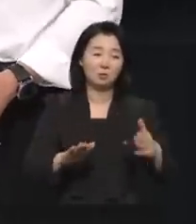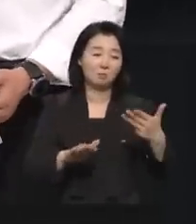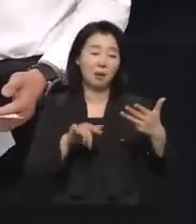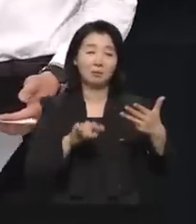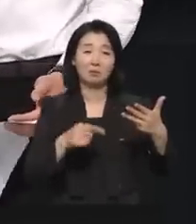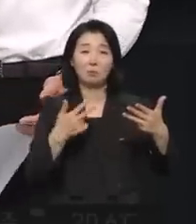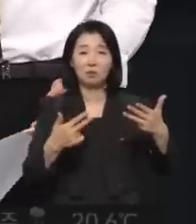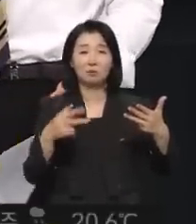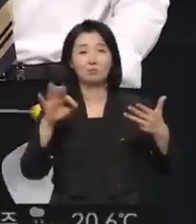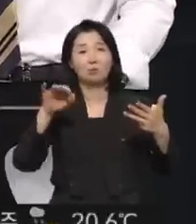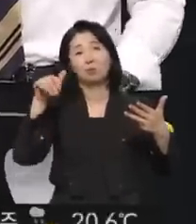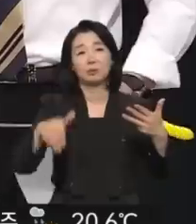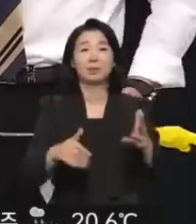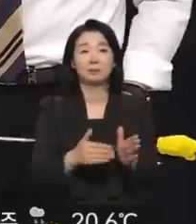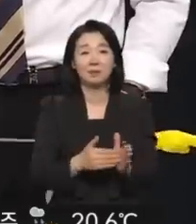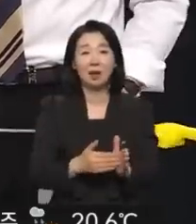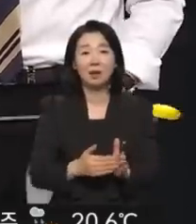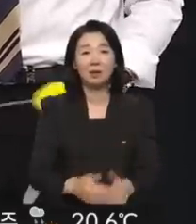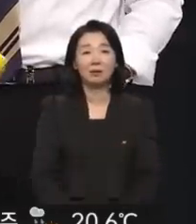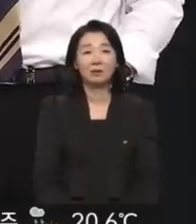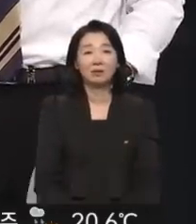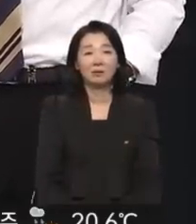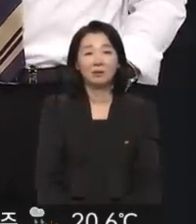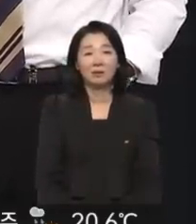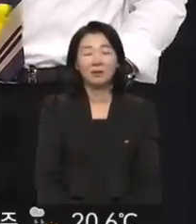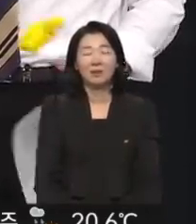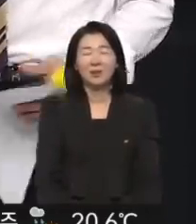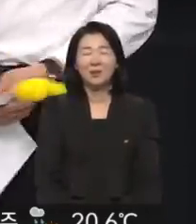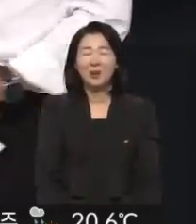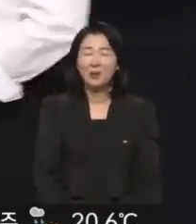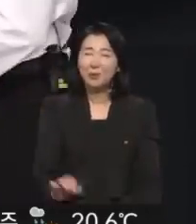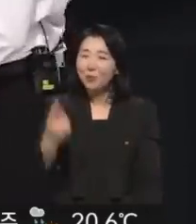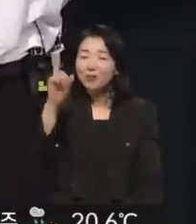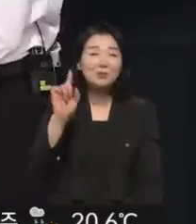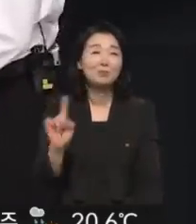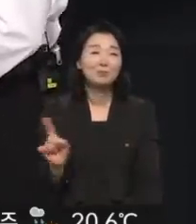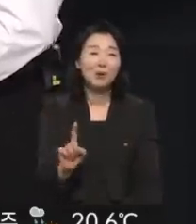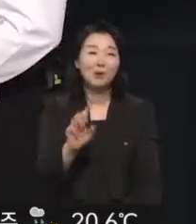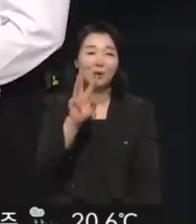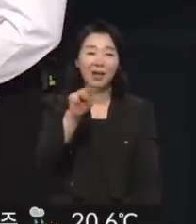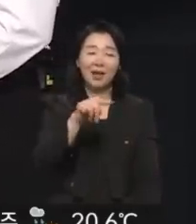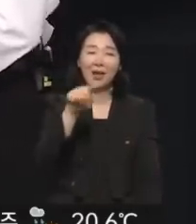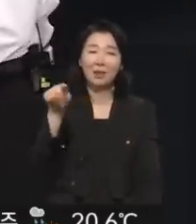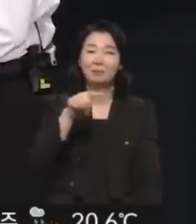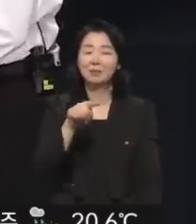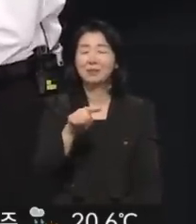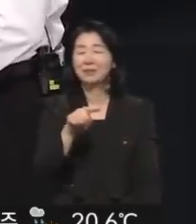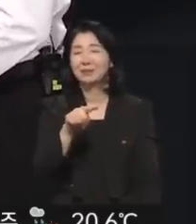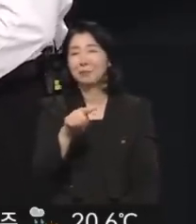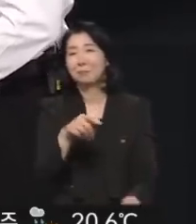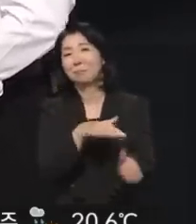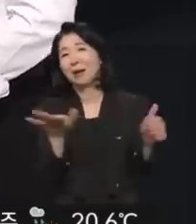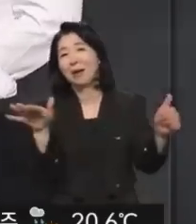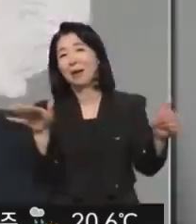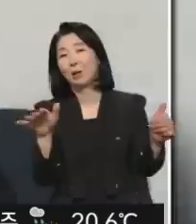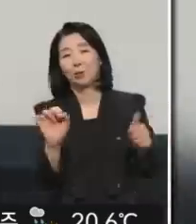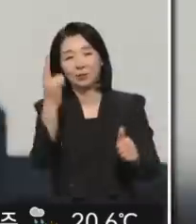8.2%포인트 하락한 수치입니다. 진단명을 붙여보자면 MZ 외면일 텐데요.